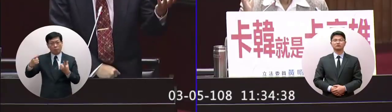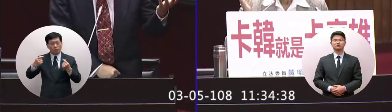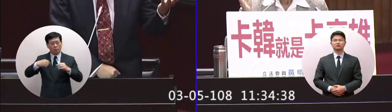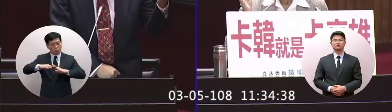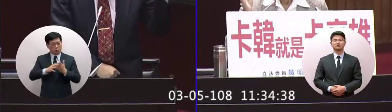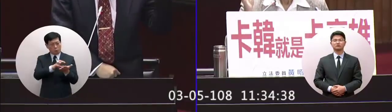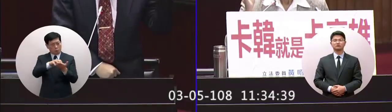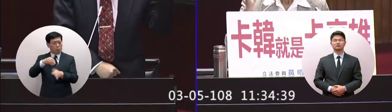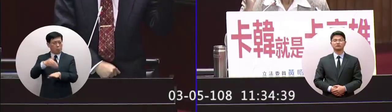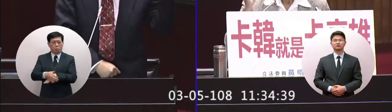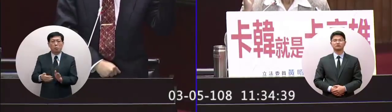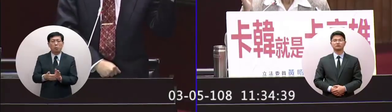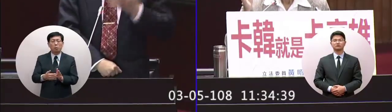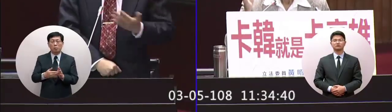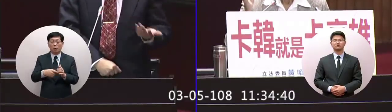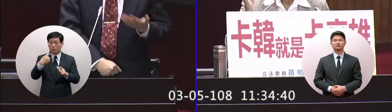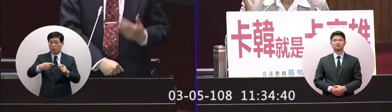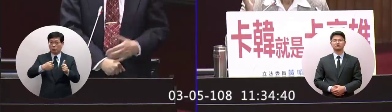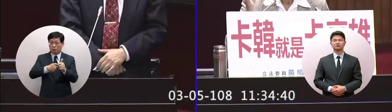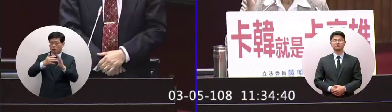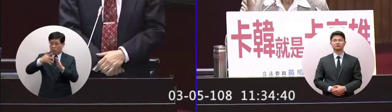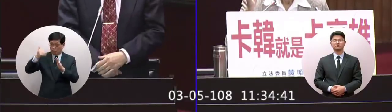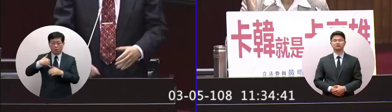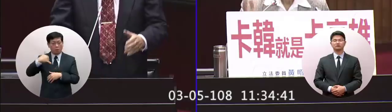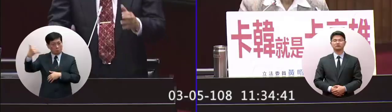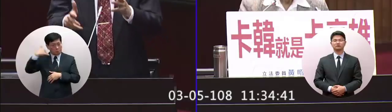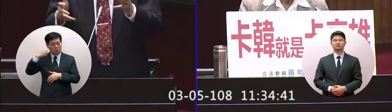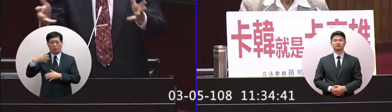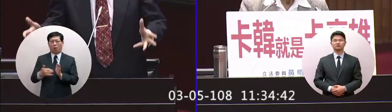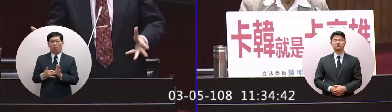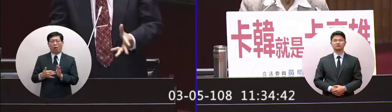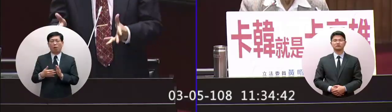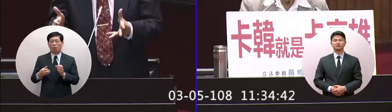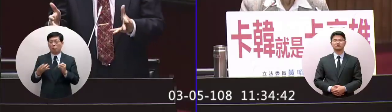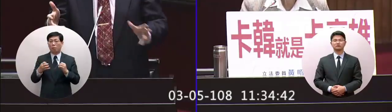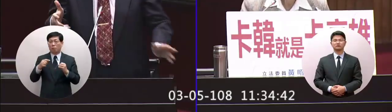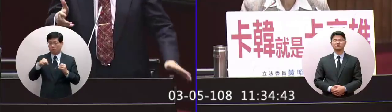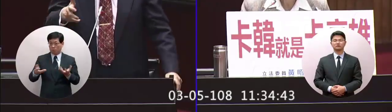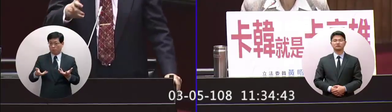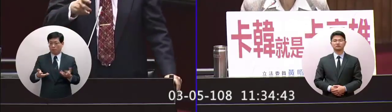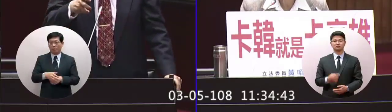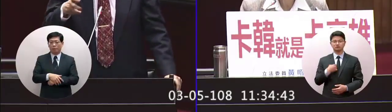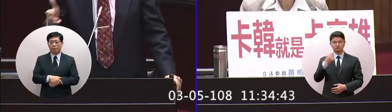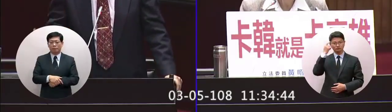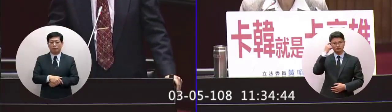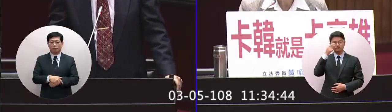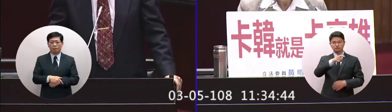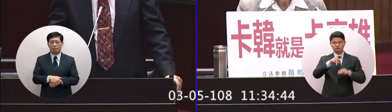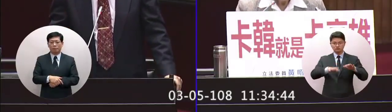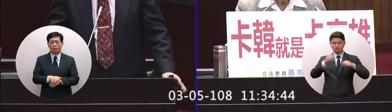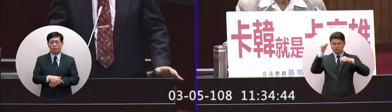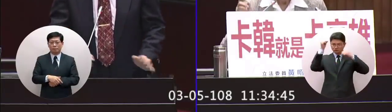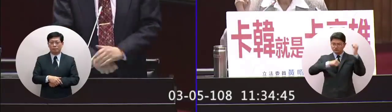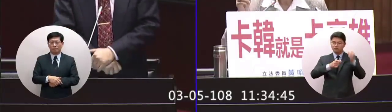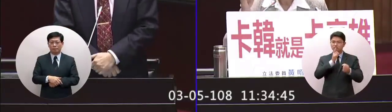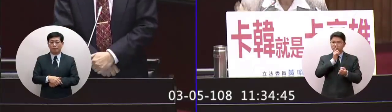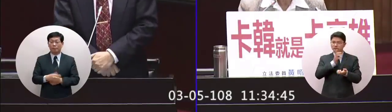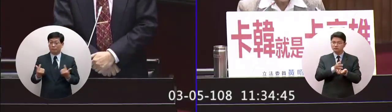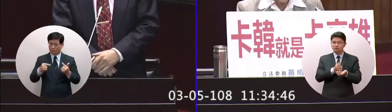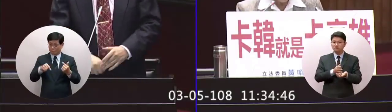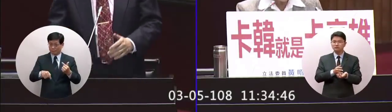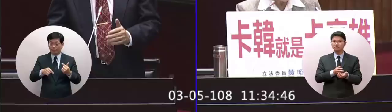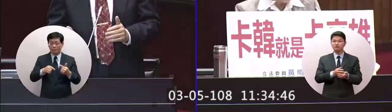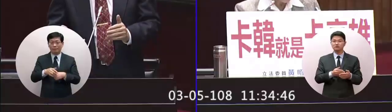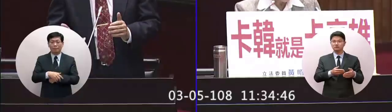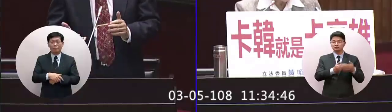府批准他。叶副市长回来之后跟我通过电话，跟我谈到这个。 我想你今天早上有讲话哈，那个陆委